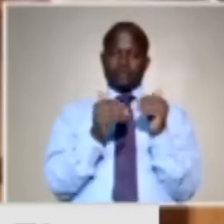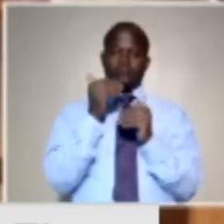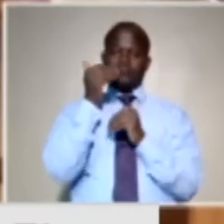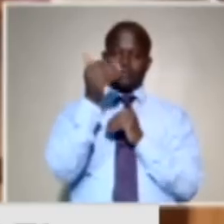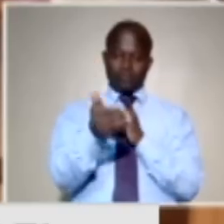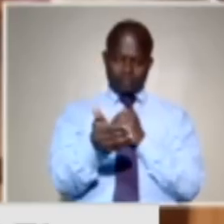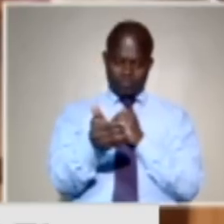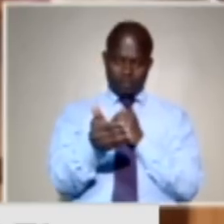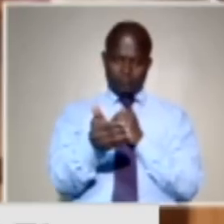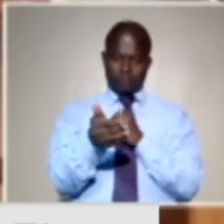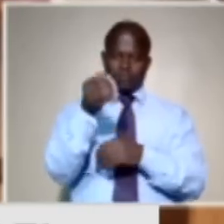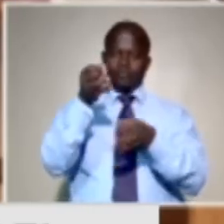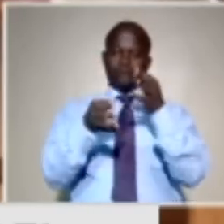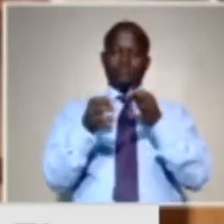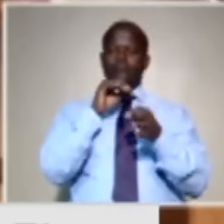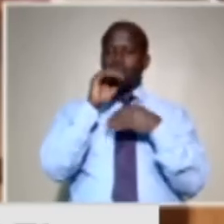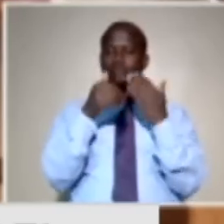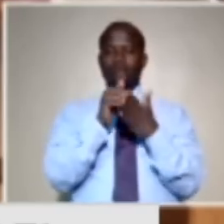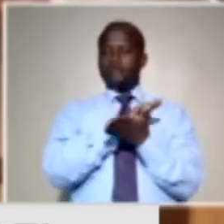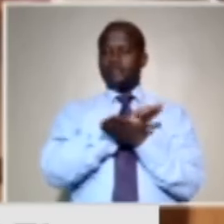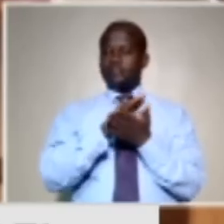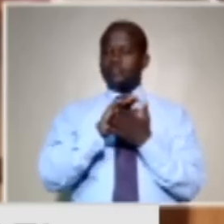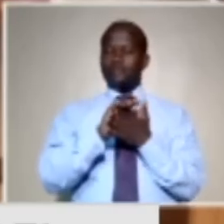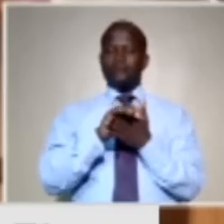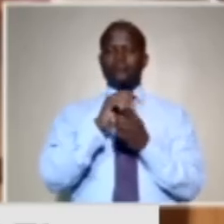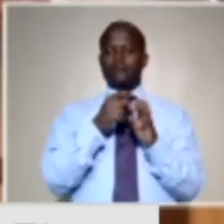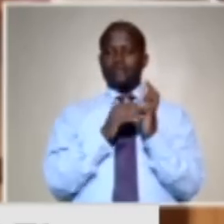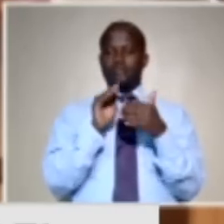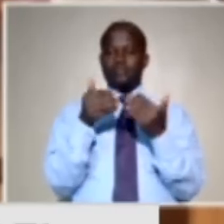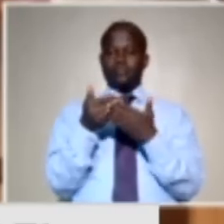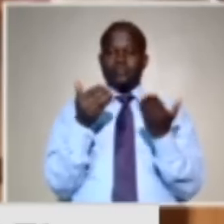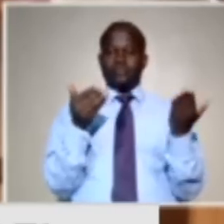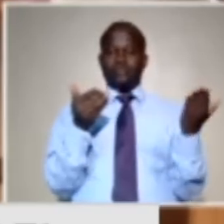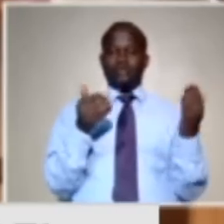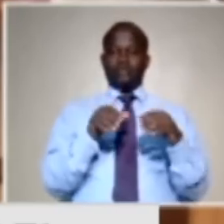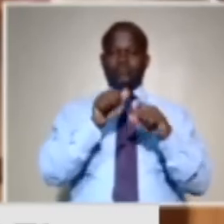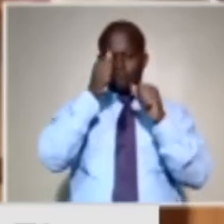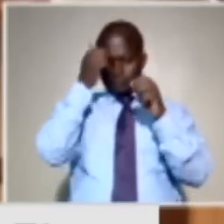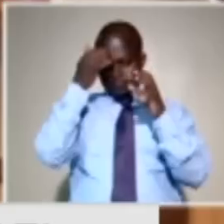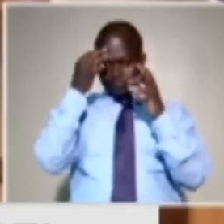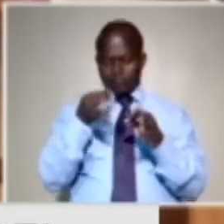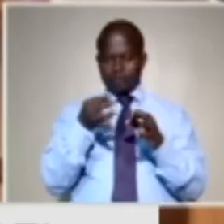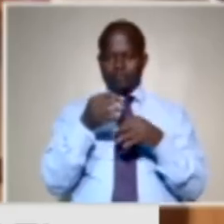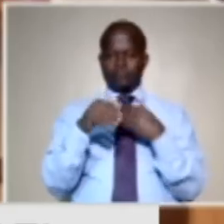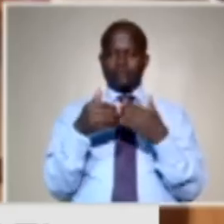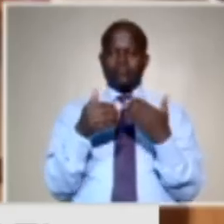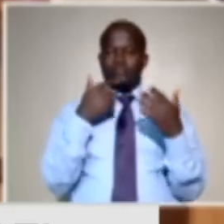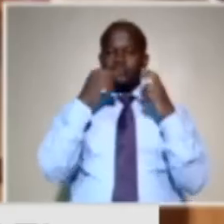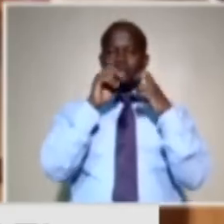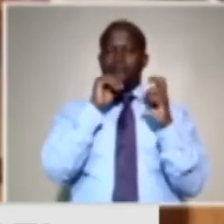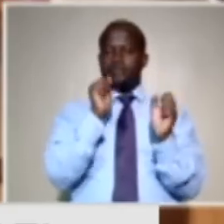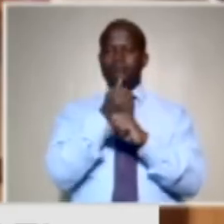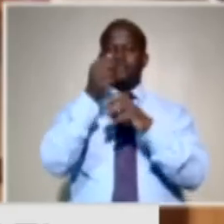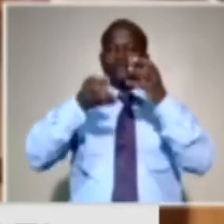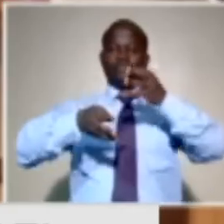finaluma yaburana. Ntabwo rero ari umwere, ntabwo agize umwere, ahubwo gusa hafashwe icyemezo cyitwa Norieu, ari icyemezo kivuga ko